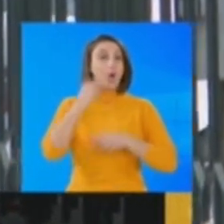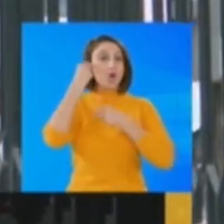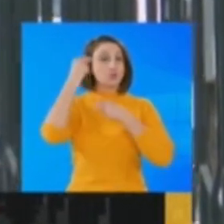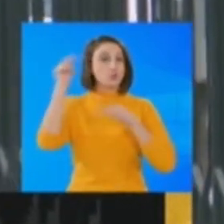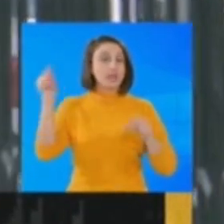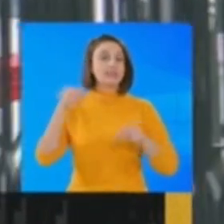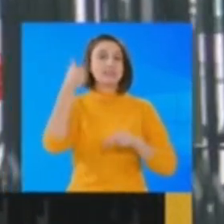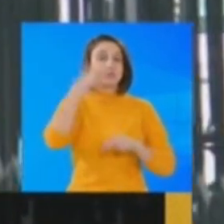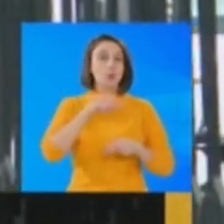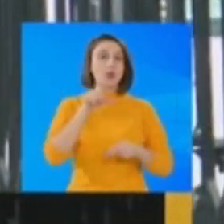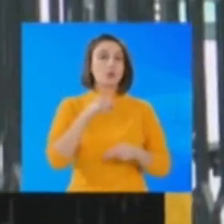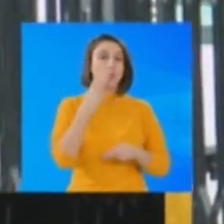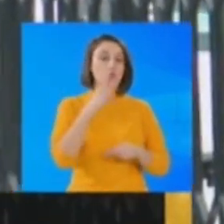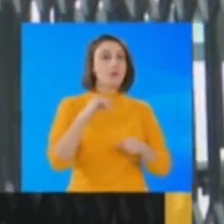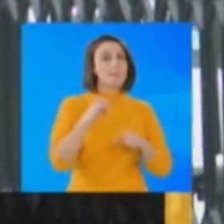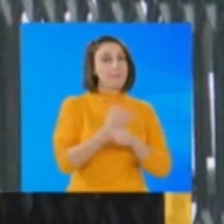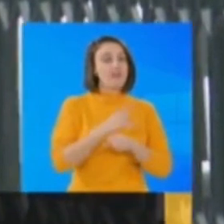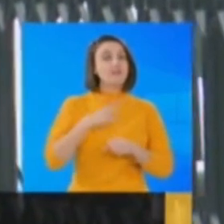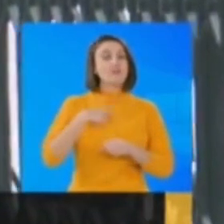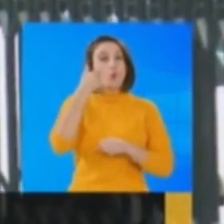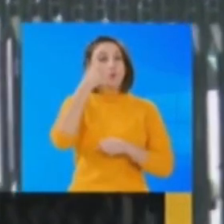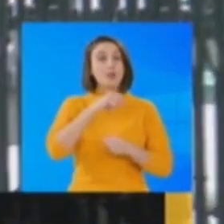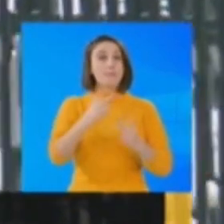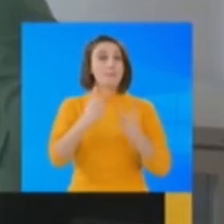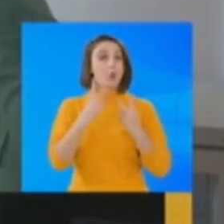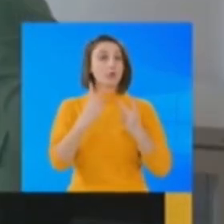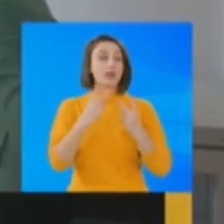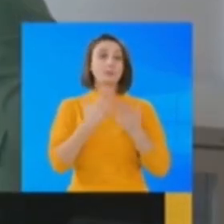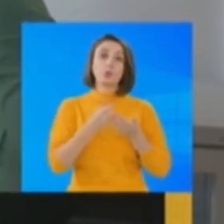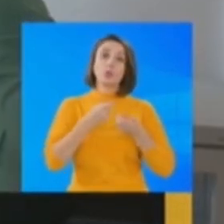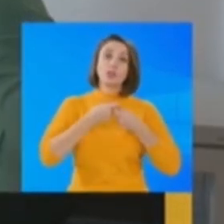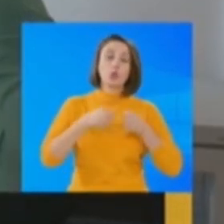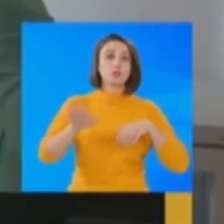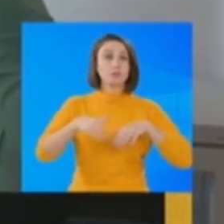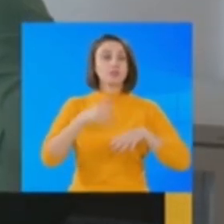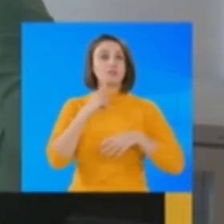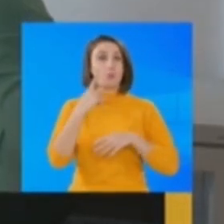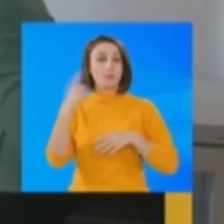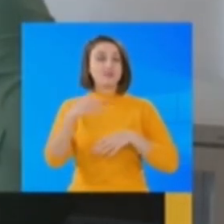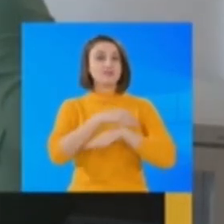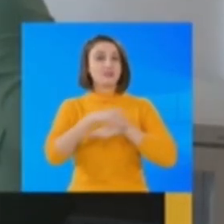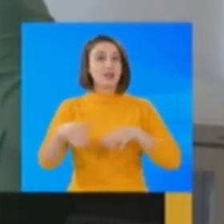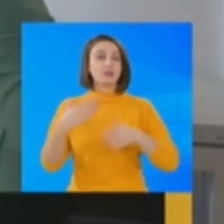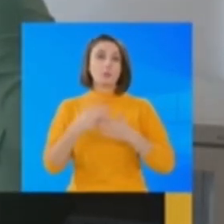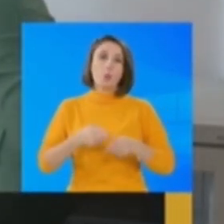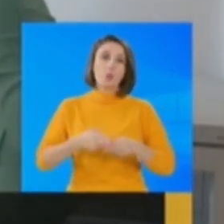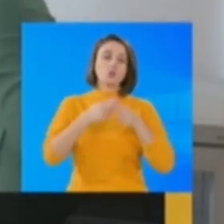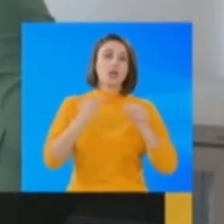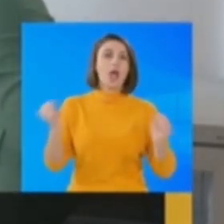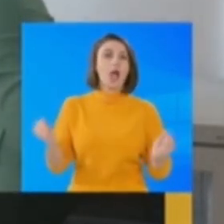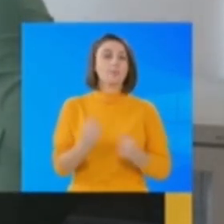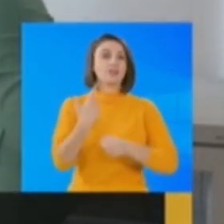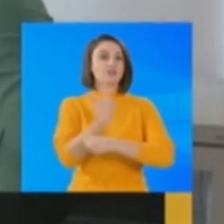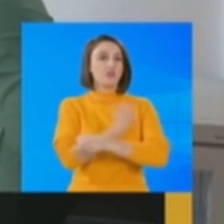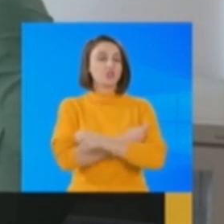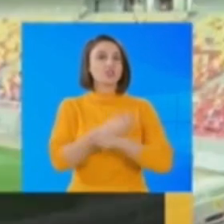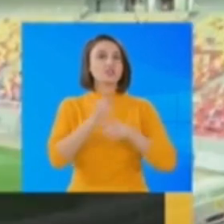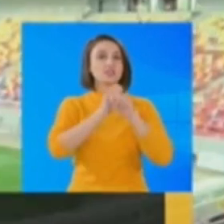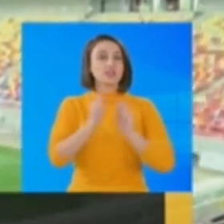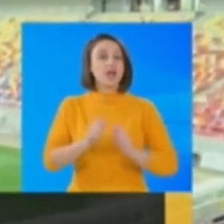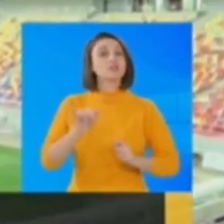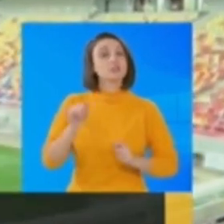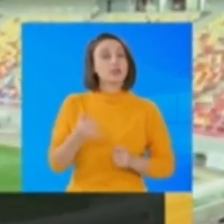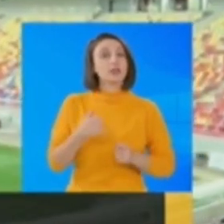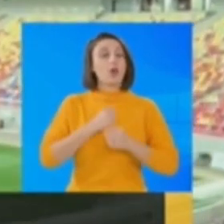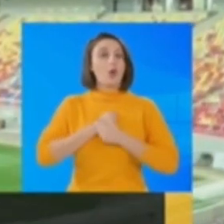Premierul Florin Câțu a anunțat că ziua de 22 mai va fi o zi importantă, deoarece toți miniștrii vor ieși în stradă pentru a susține campania de